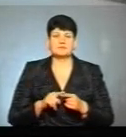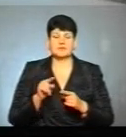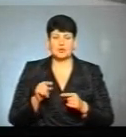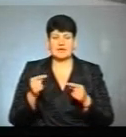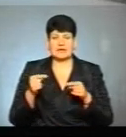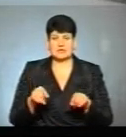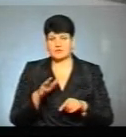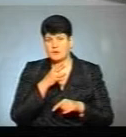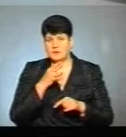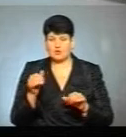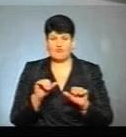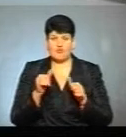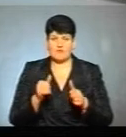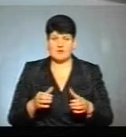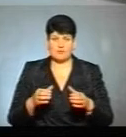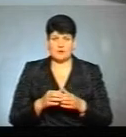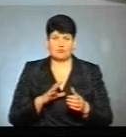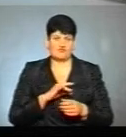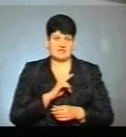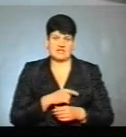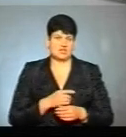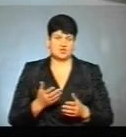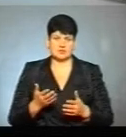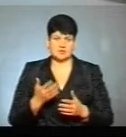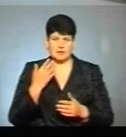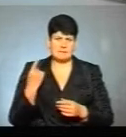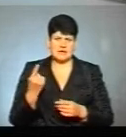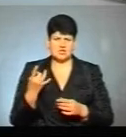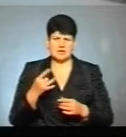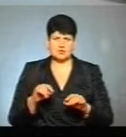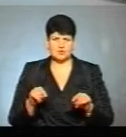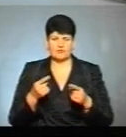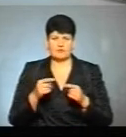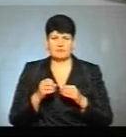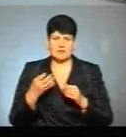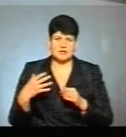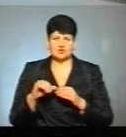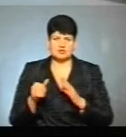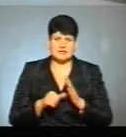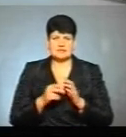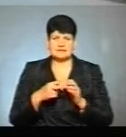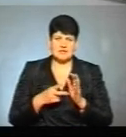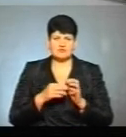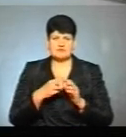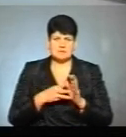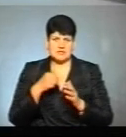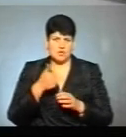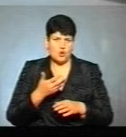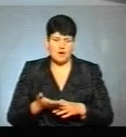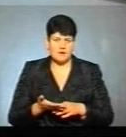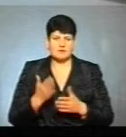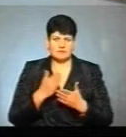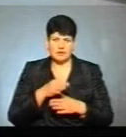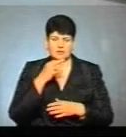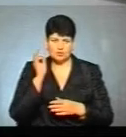кризовий період формування громад, він був набагато сильніший, коли вони перший раз утворювалися там, в 15-му, 16-му, 17-му чи 18-х роках. От, є